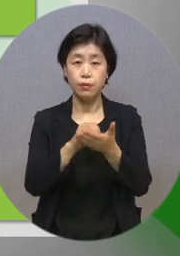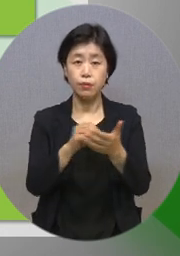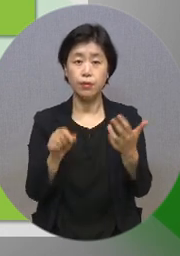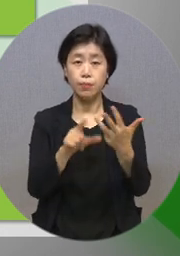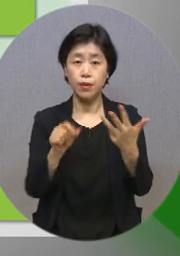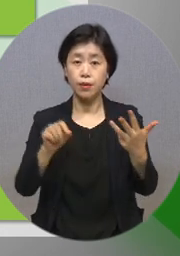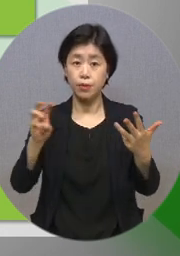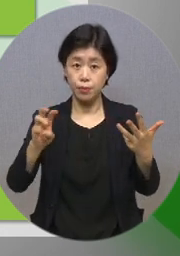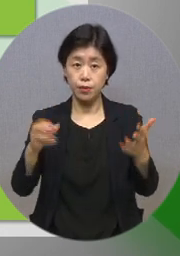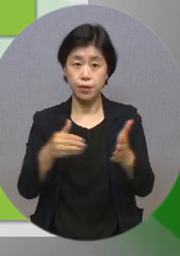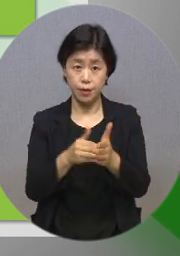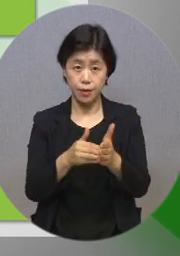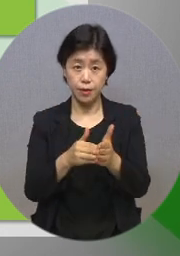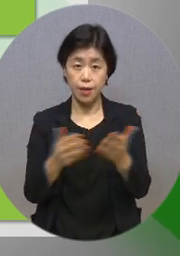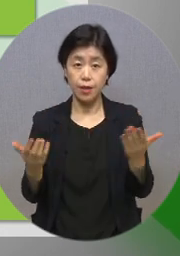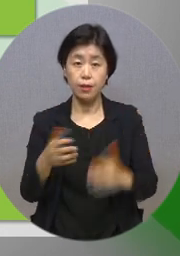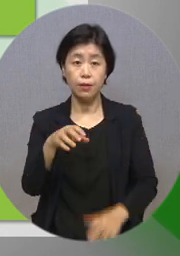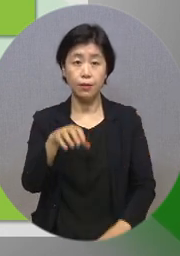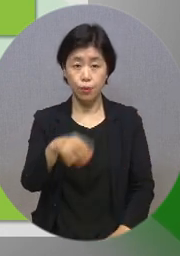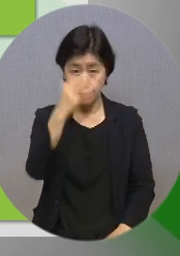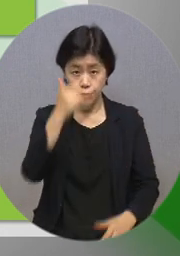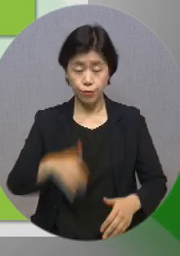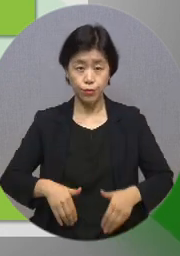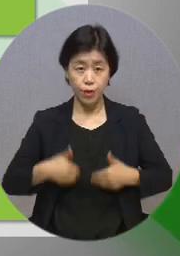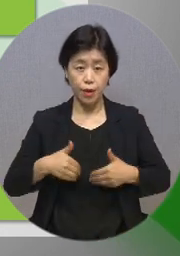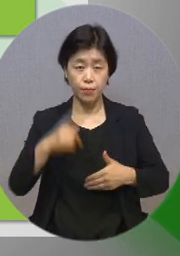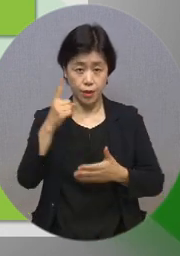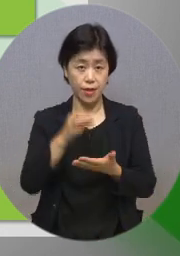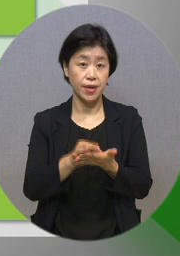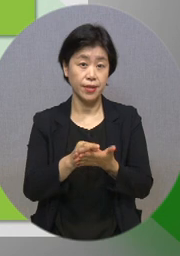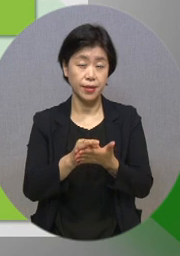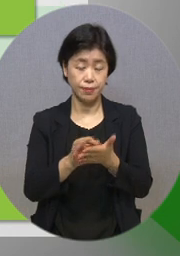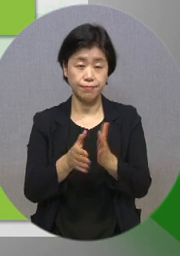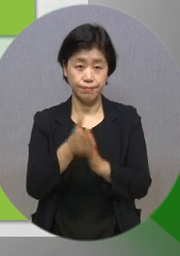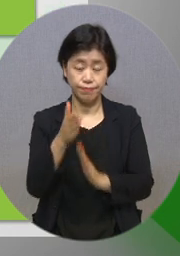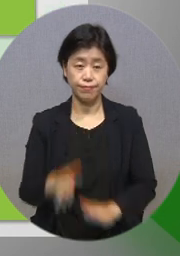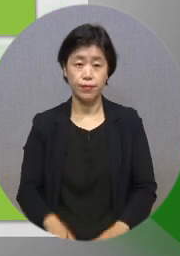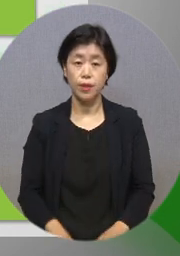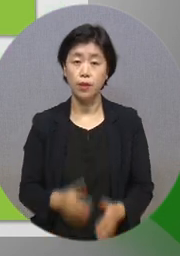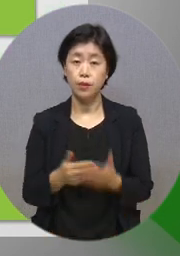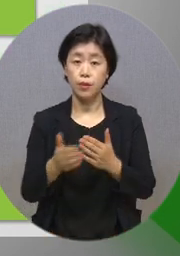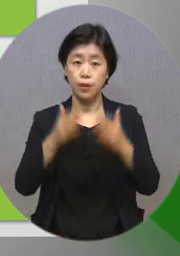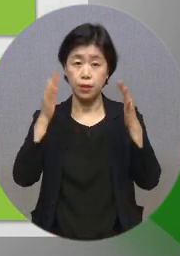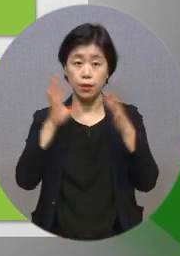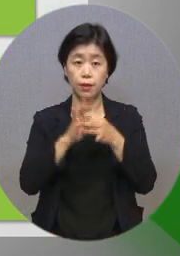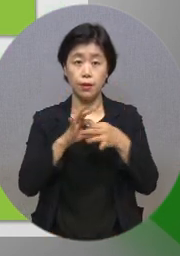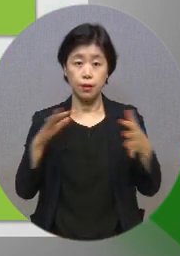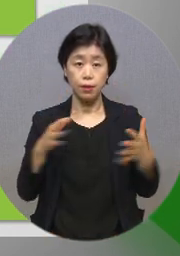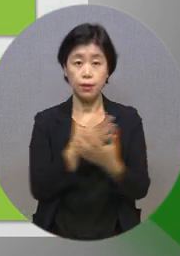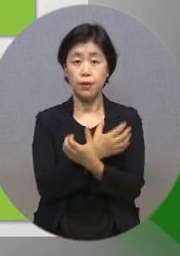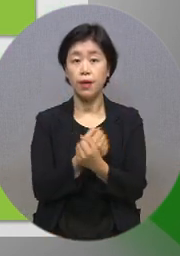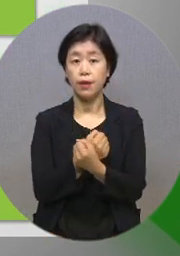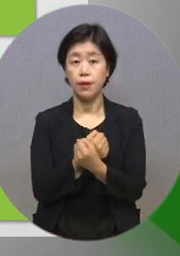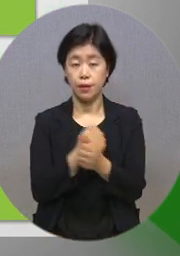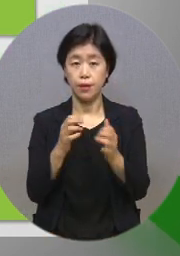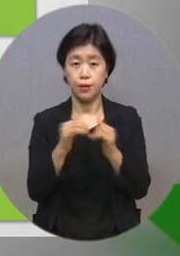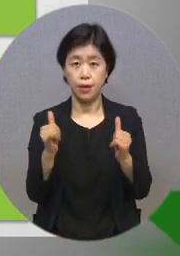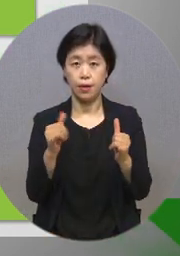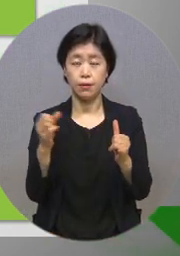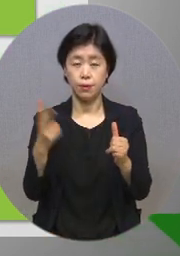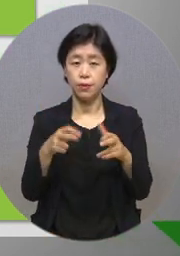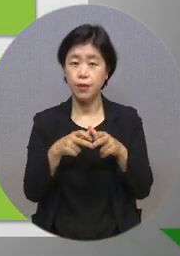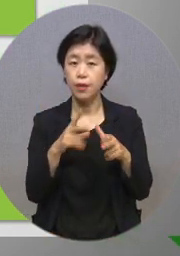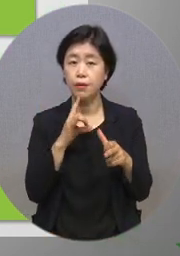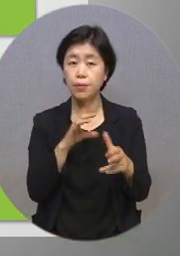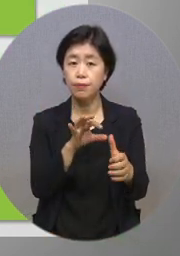근무지는 충청남도 천안시입니다. 경력과 학력은 무관하며 계약직을 채용합니다. 장애인만